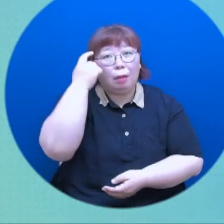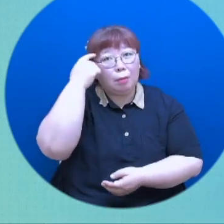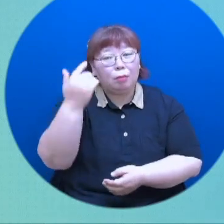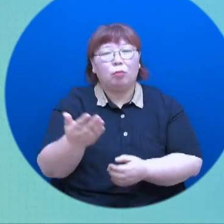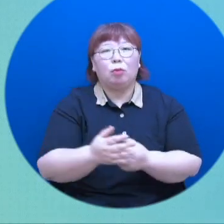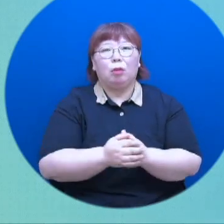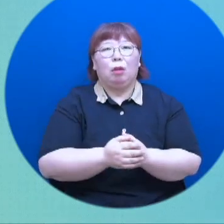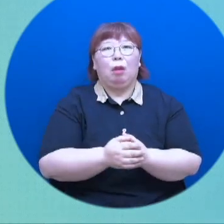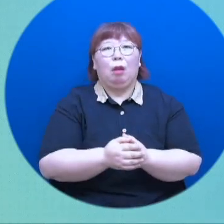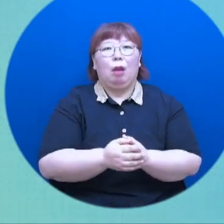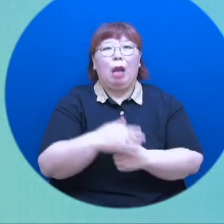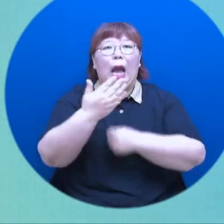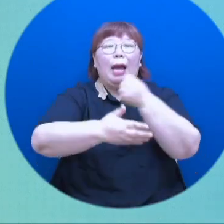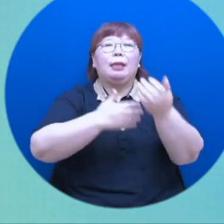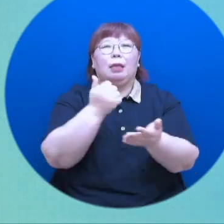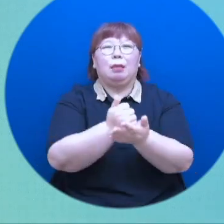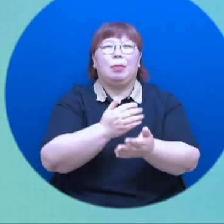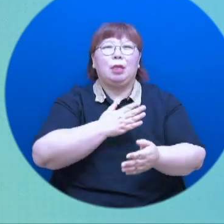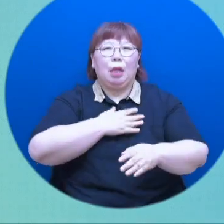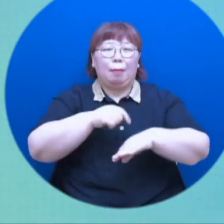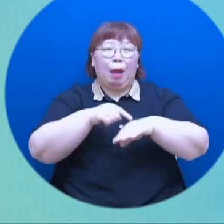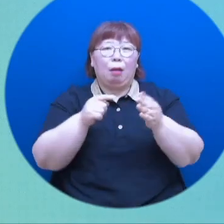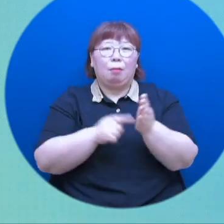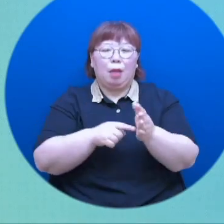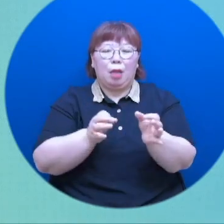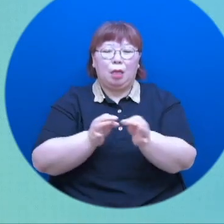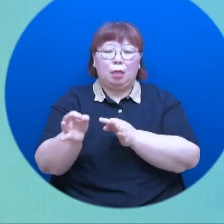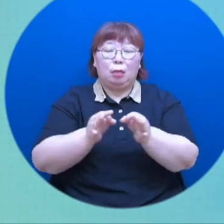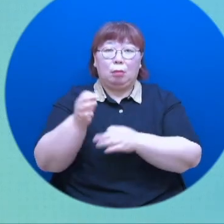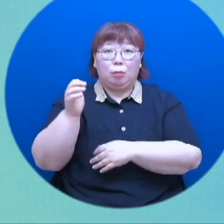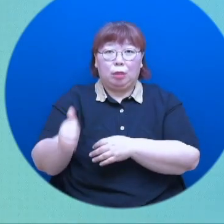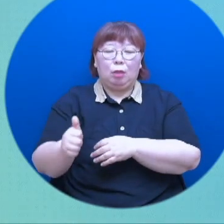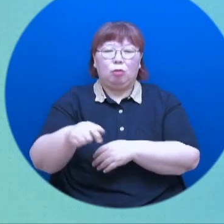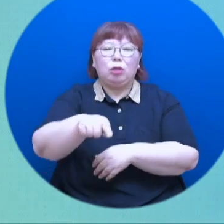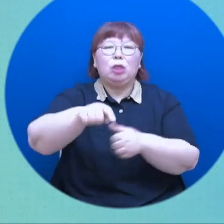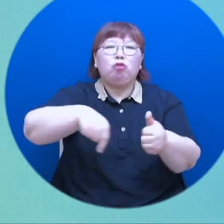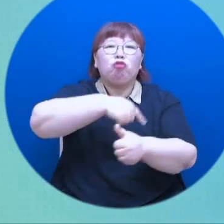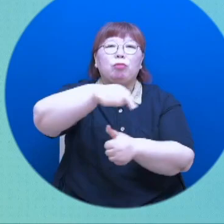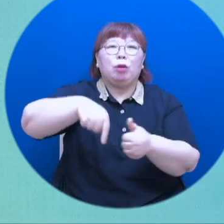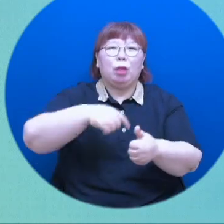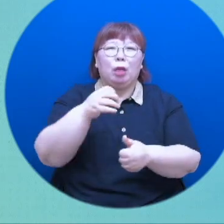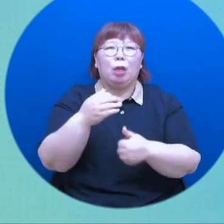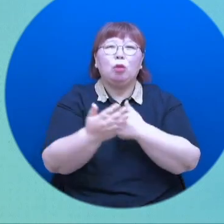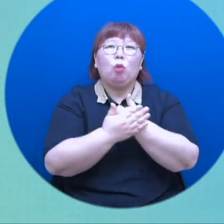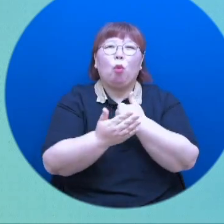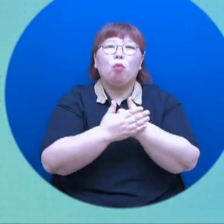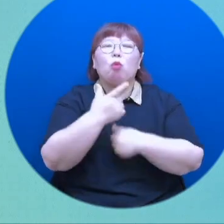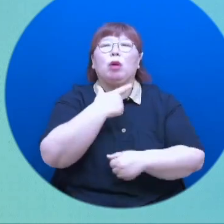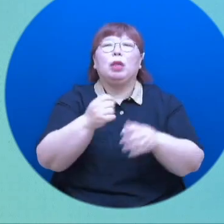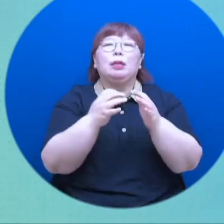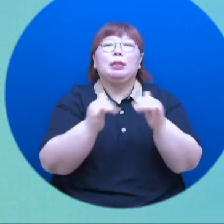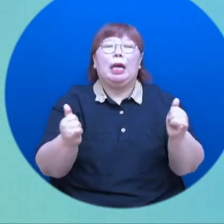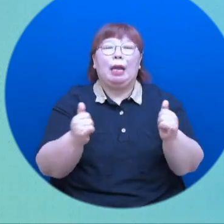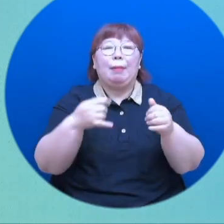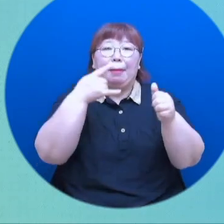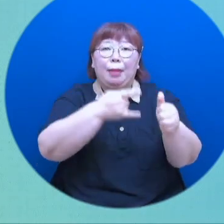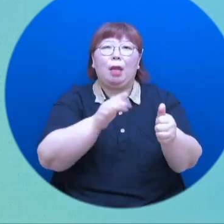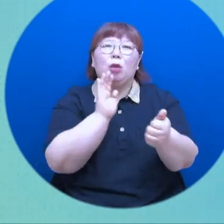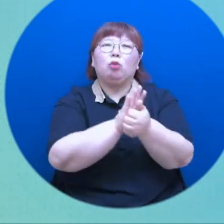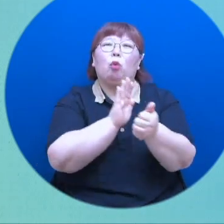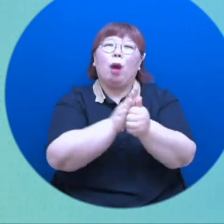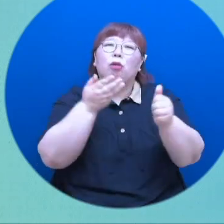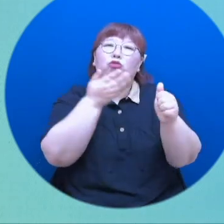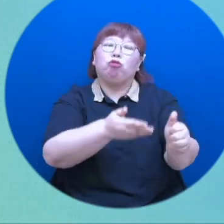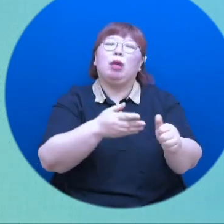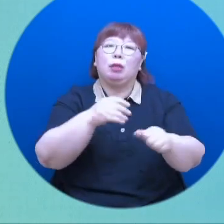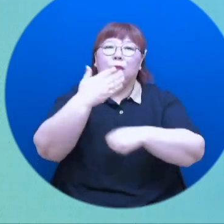거예요. 하나님께서 자기 마음에 내가 지점장으로서 내 주위에 도움을 구하는 이들에게 도와줘야 되지